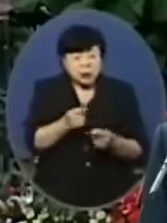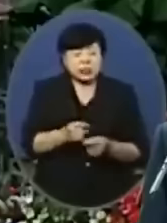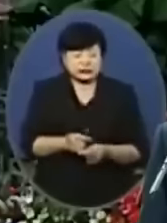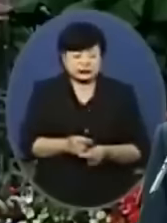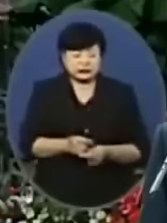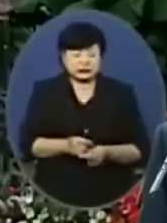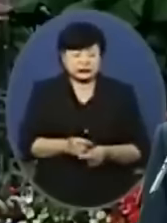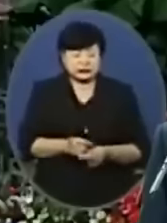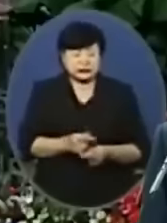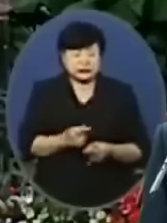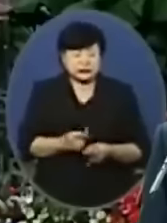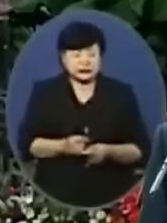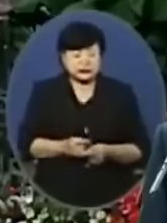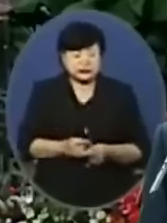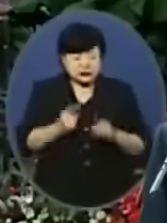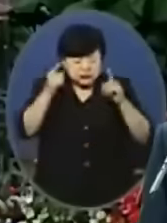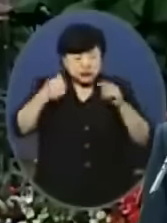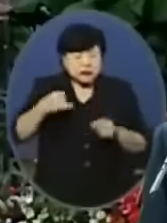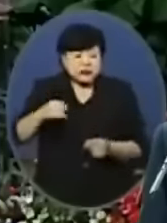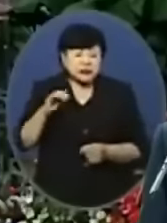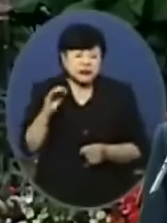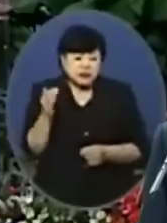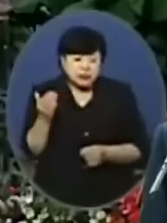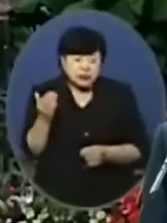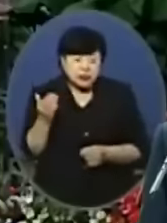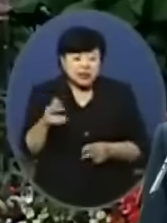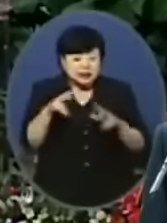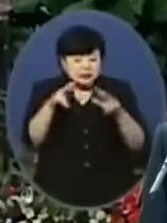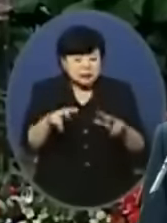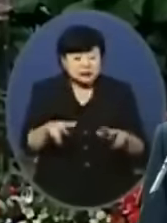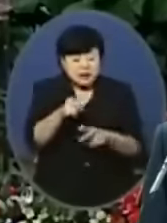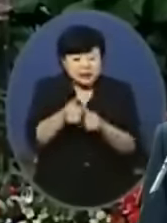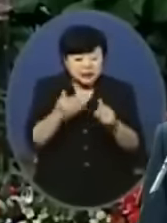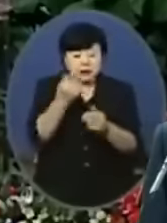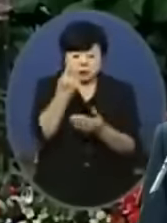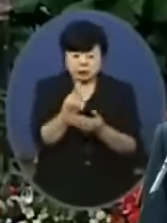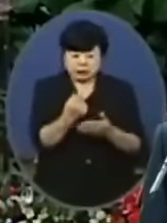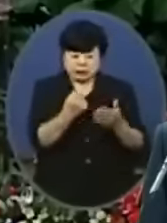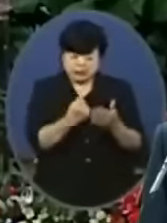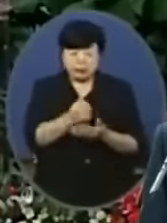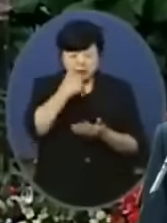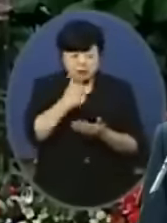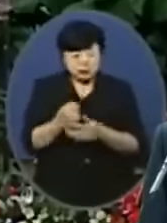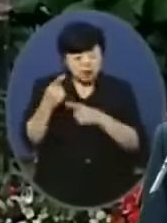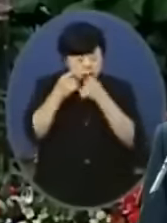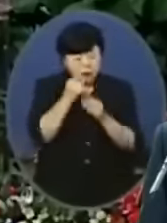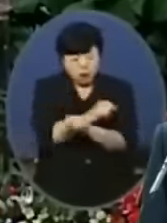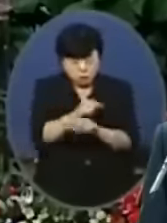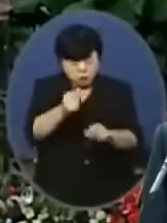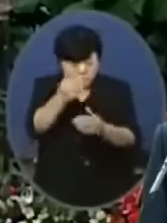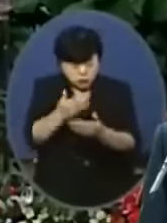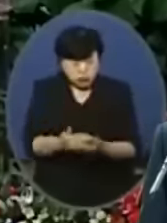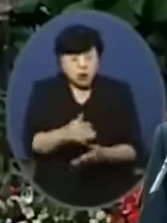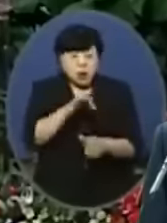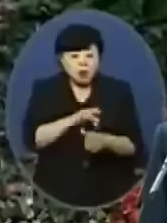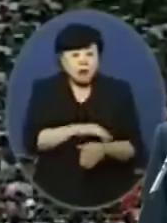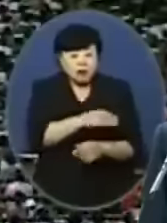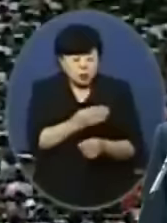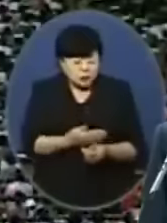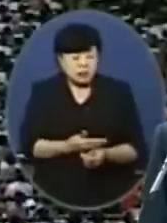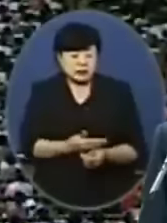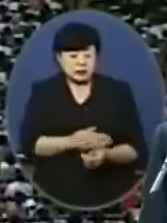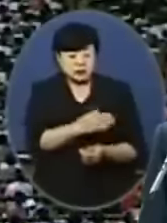번뜩 진노의 잔이었더니 하나님이 오셔서 죄와 허물을 사하시고 마귀의